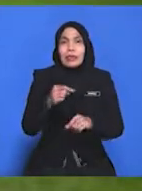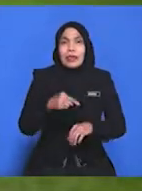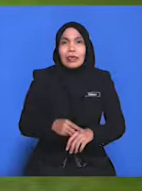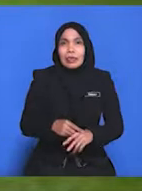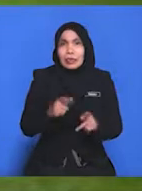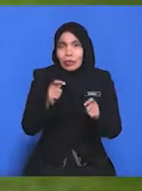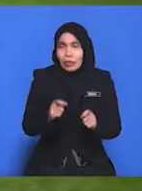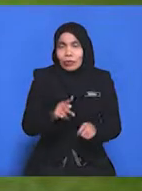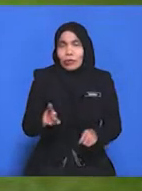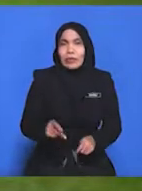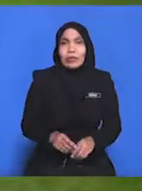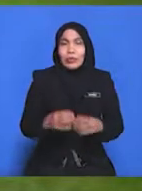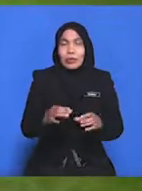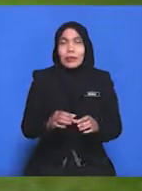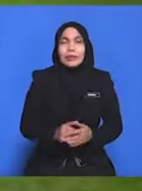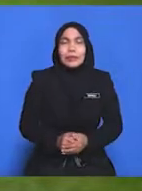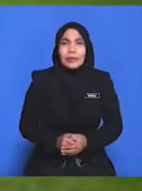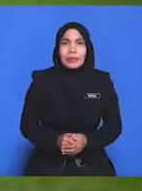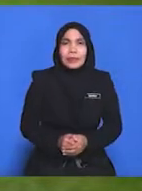Tidak seperti sistem pertandingan yang lain,